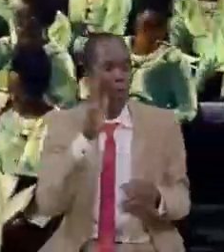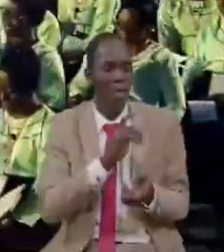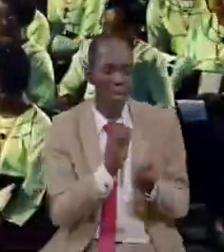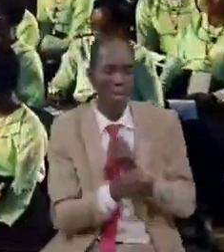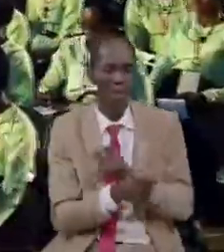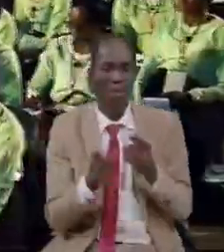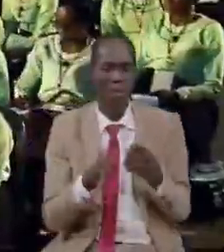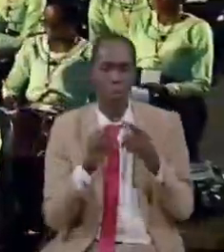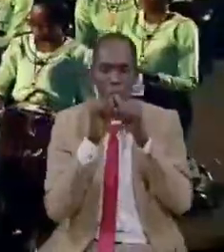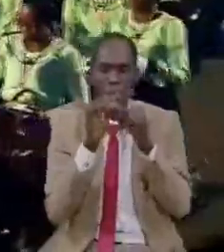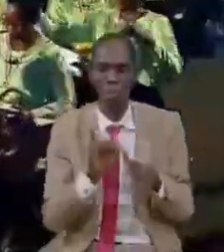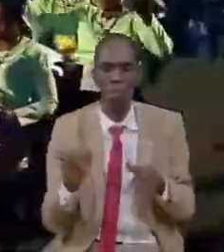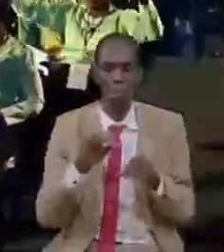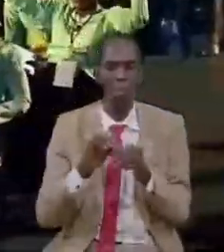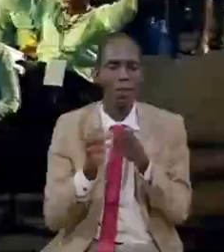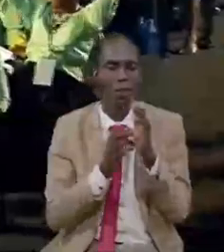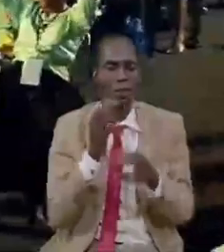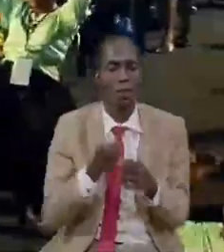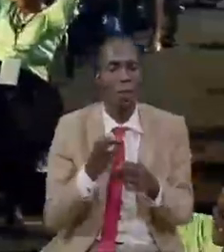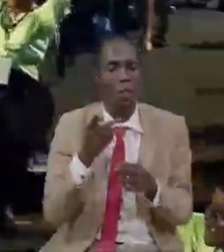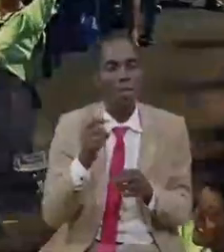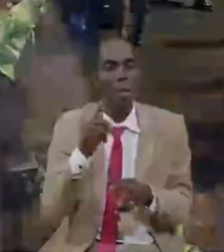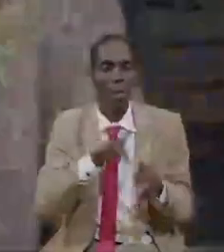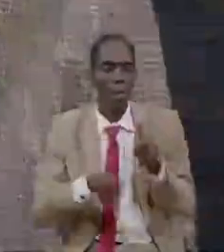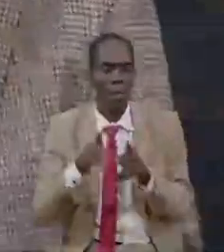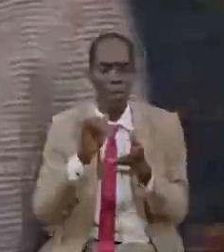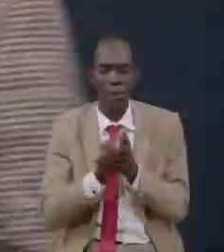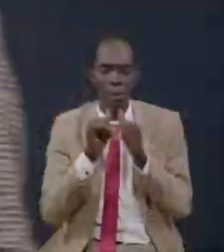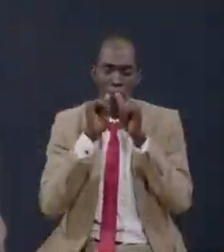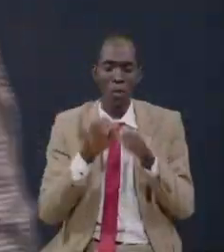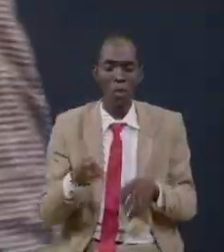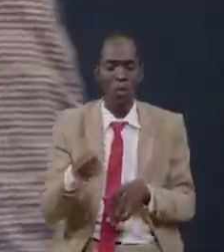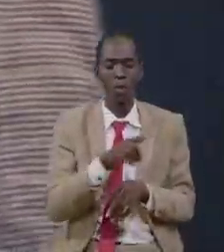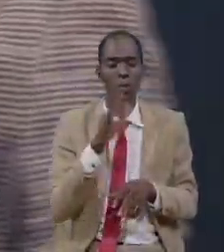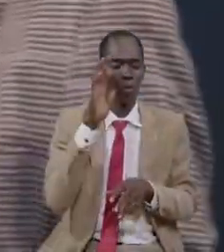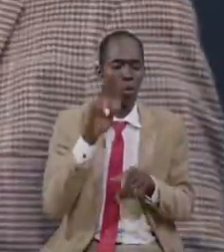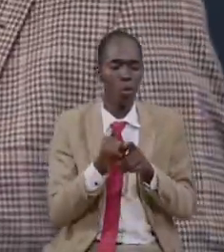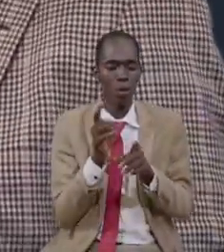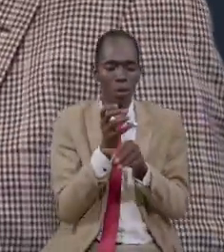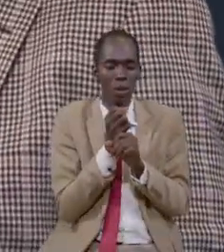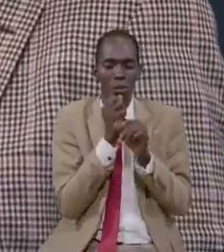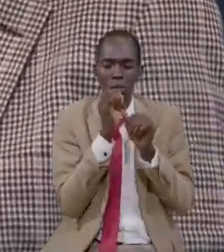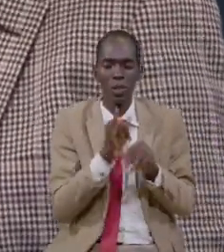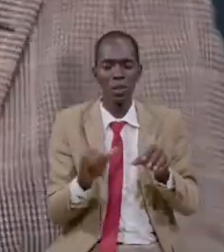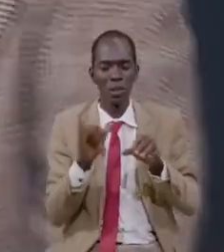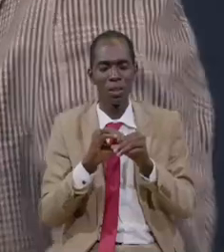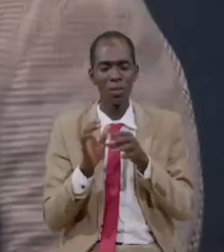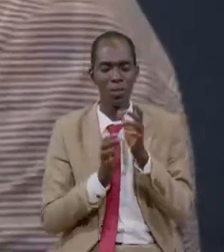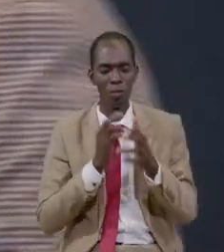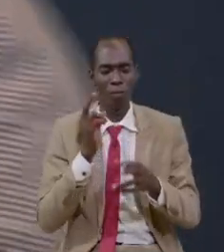bénédiction. Ceux qui te bénissent seront bénis. Et ceux-là qui te maudissent, c'est malheureux pour